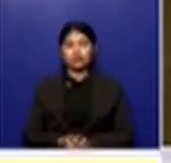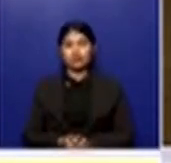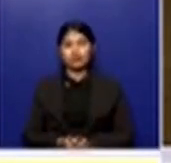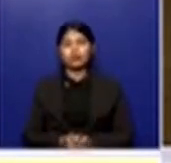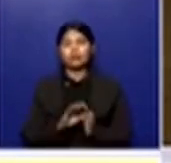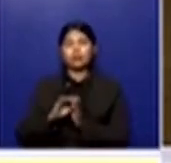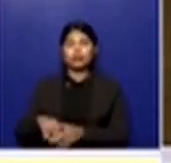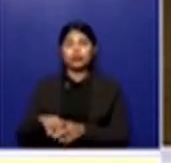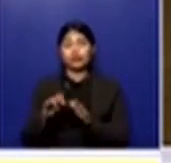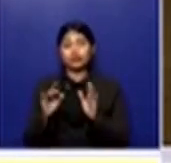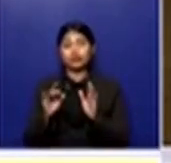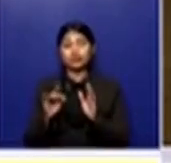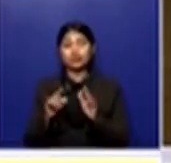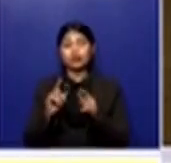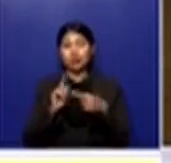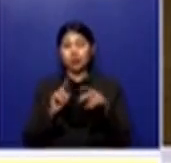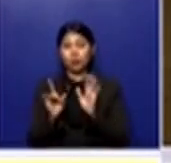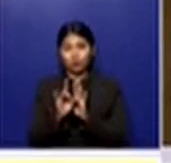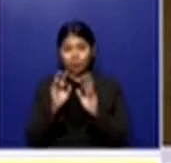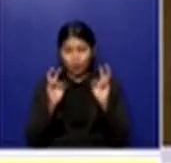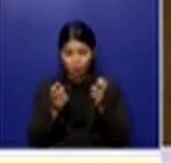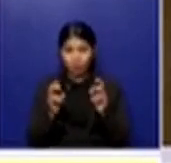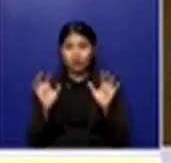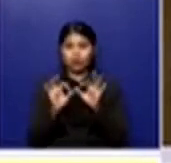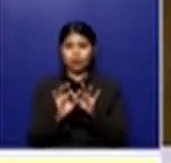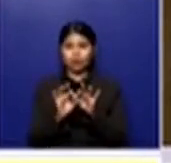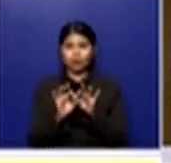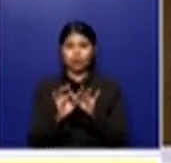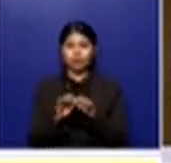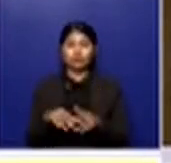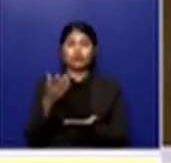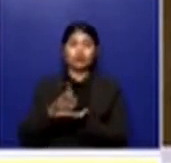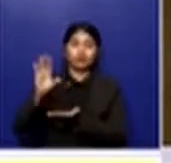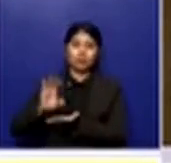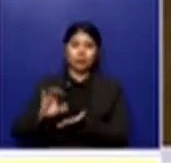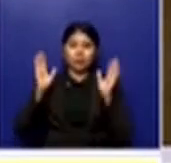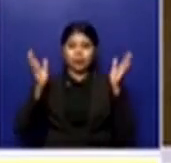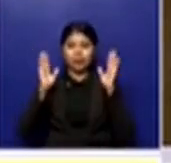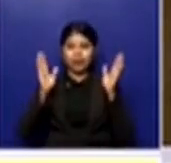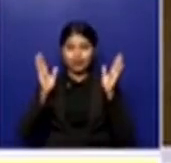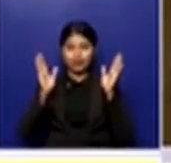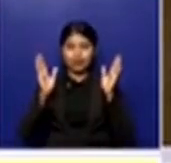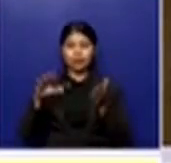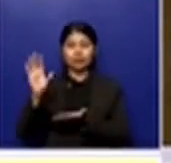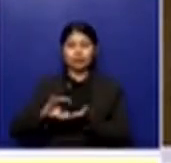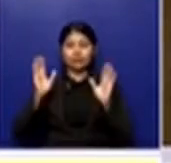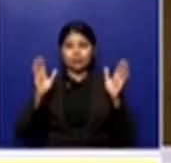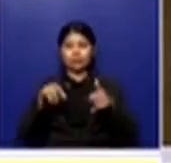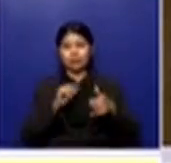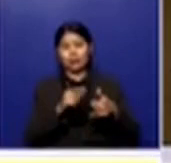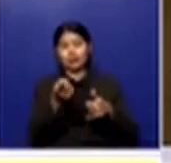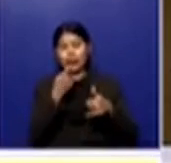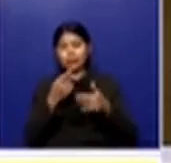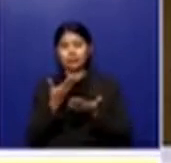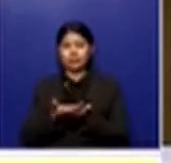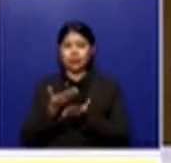ประเด็นสุดท้ายโทษนะคะอีกประเด็นนึงคือเรื่องงบประชาสัมพันธ์ที่ท่านสมาชิกท่านหนึ่งเรียนถาม